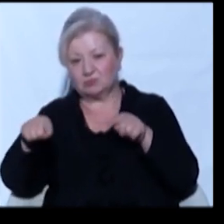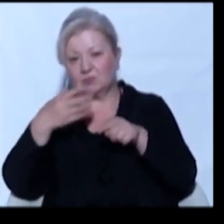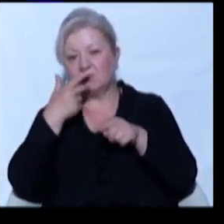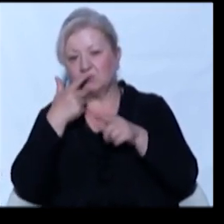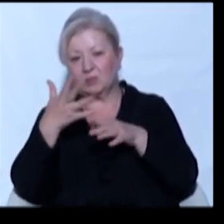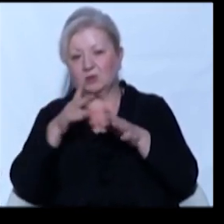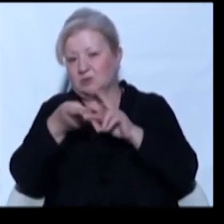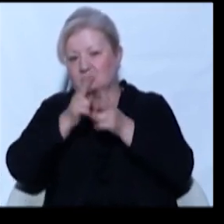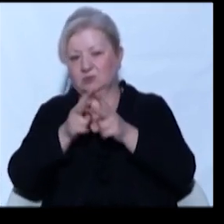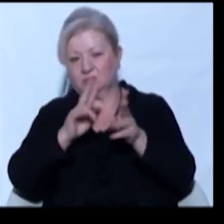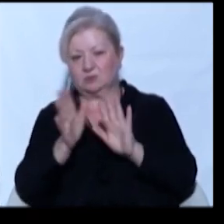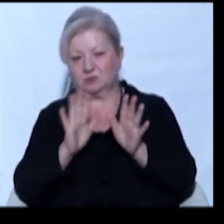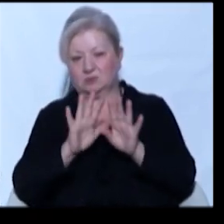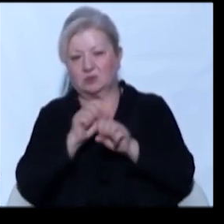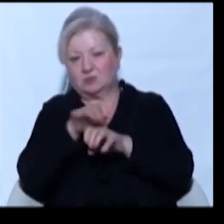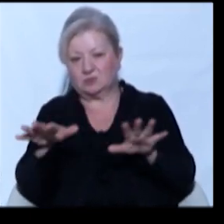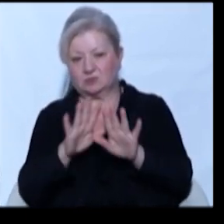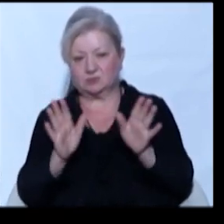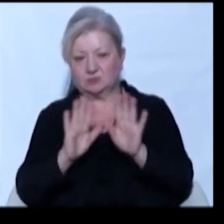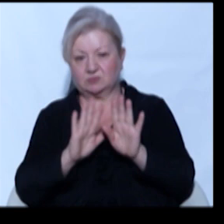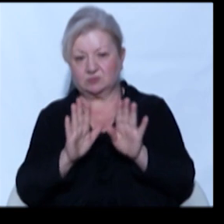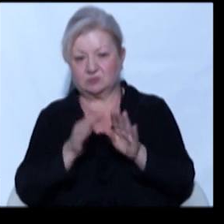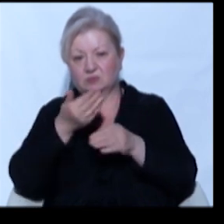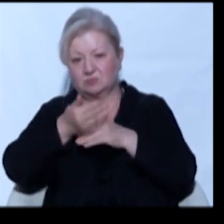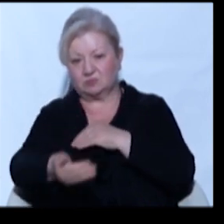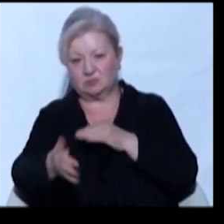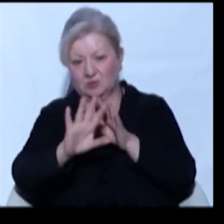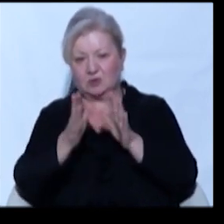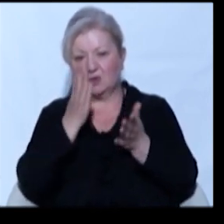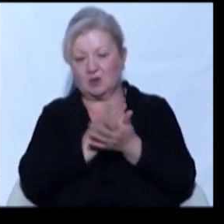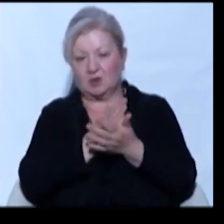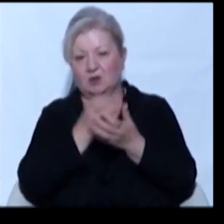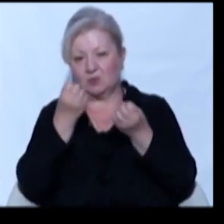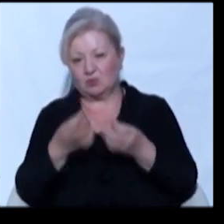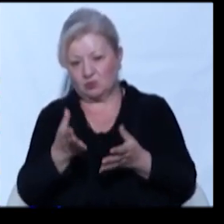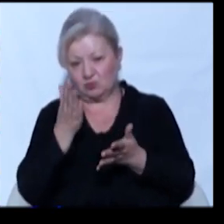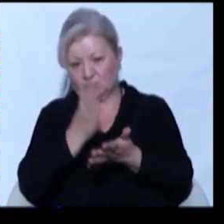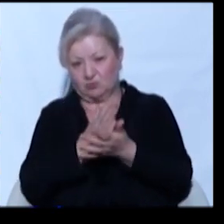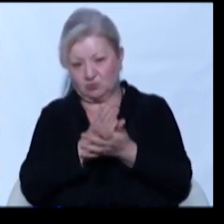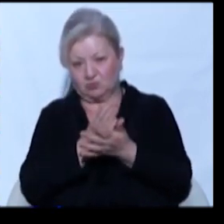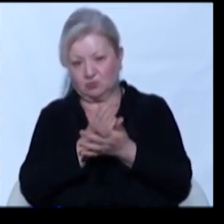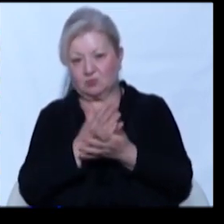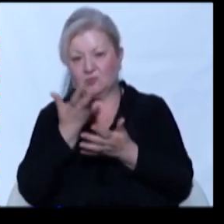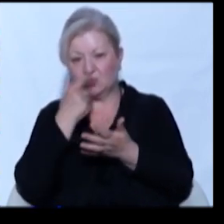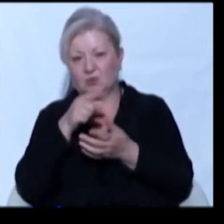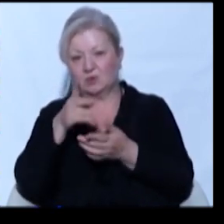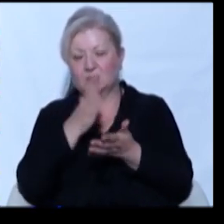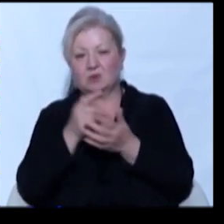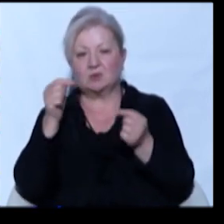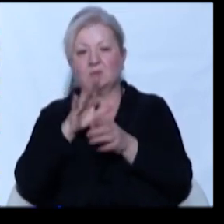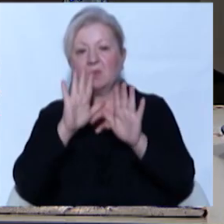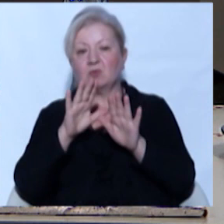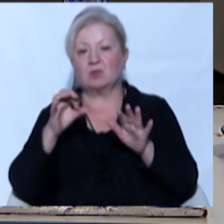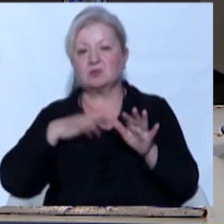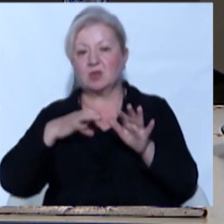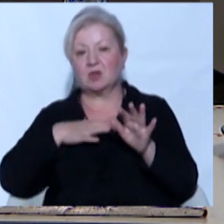ანუ მონოქრომატული ფერი აღარ შემდგომში არის მარტივი ფერი და მისი დაშლა აღარ ხდება. ეს ეხება მხოლოდ თეთრ